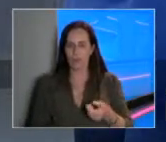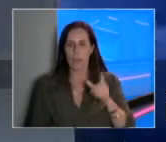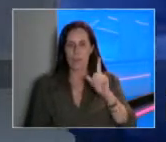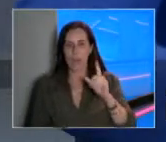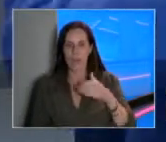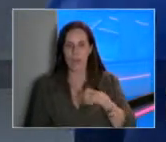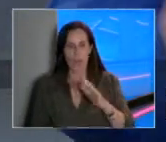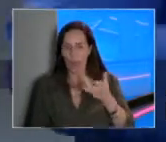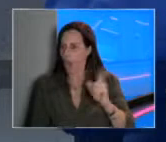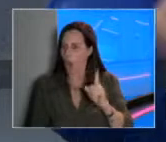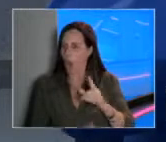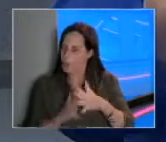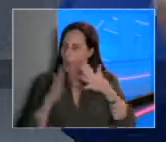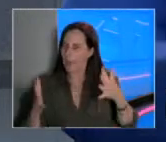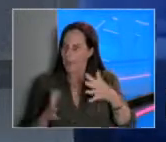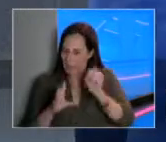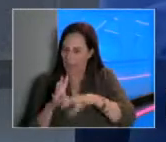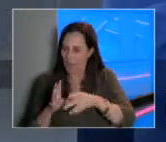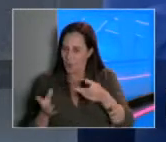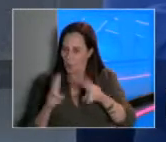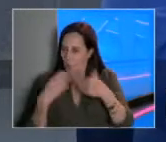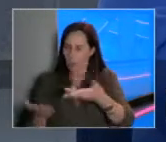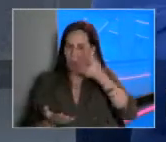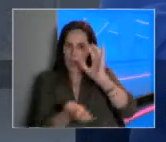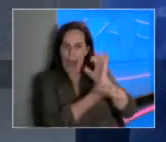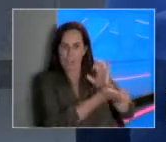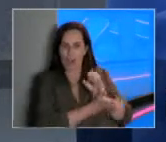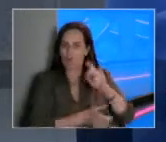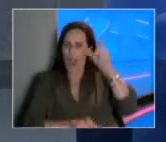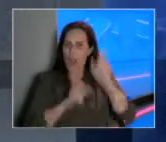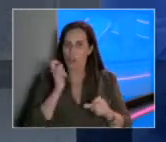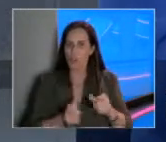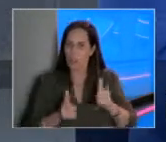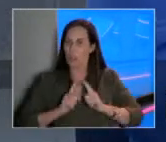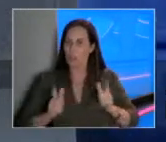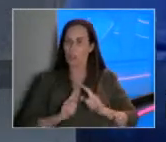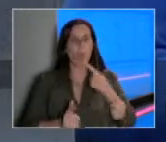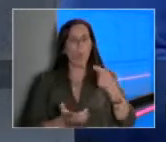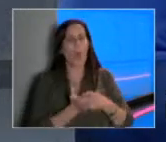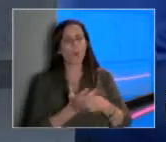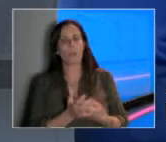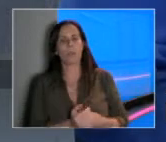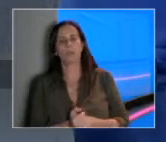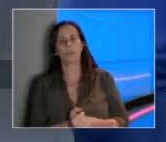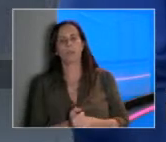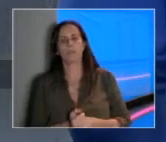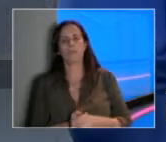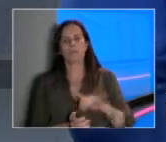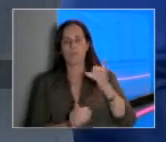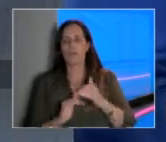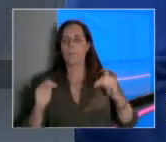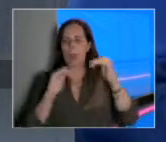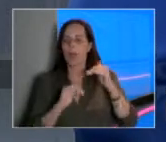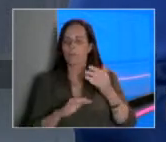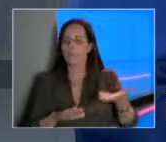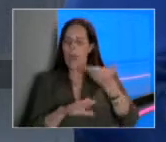ואז אנחנו אומרים, למה אתם לא מגדילים את הקרן? כן. כדי שתוכלו לתת יותר, כי יש אנשים שממתינים. ומה אומרים במשרד האוצר? אמרו לנו שכן מעלים את